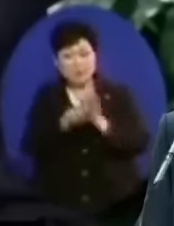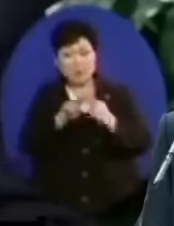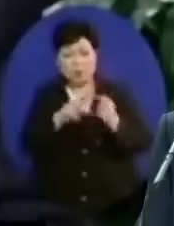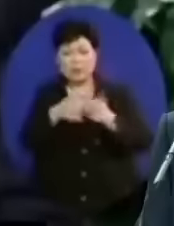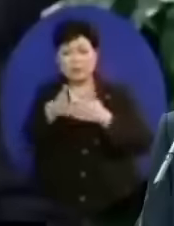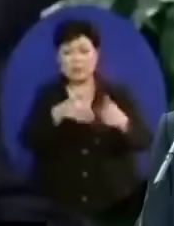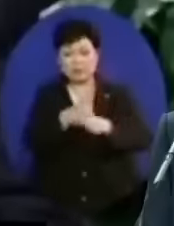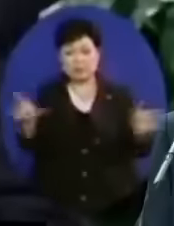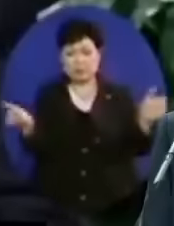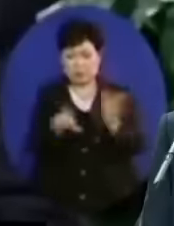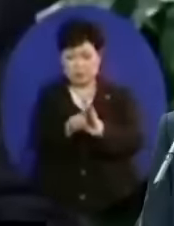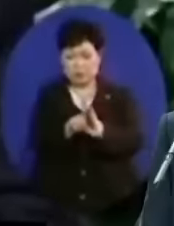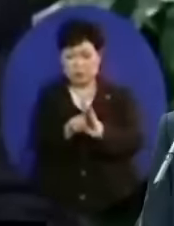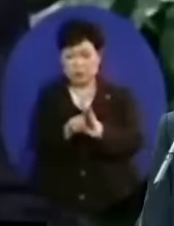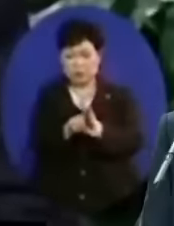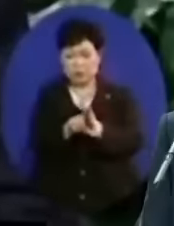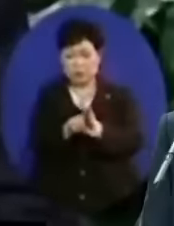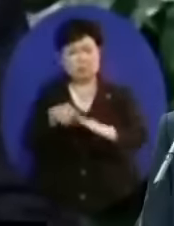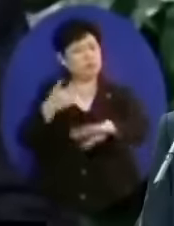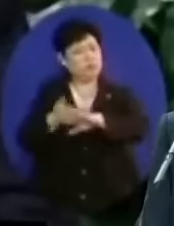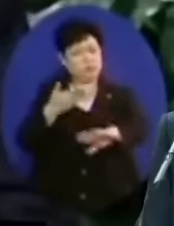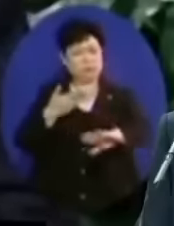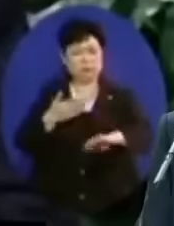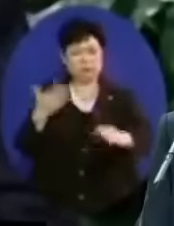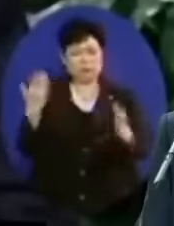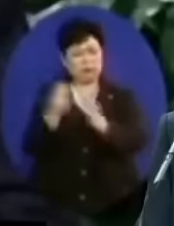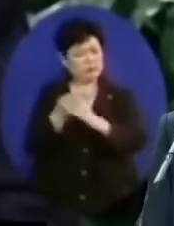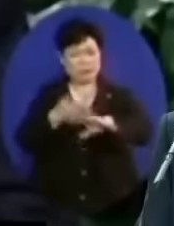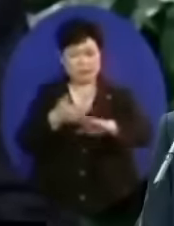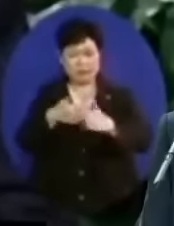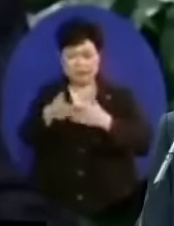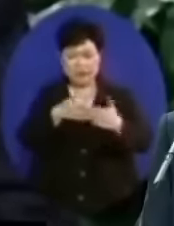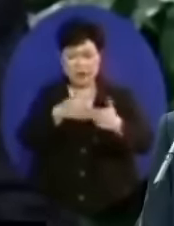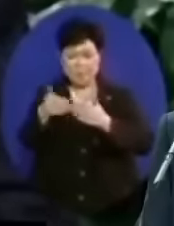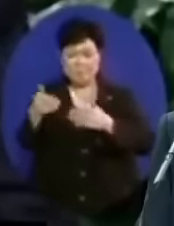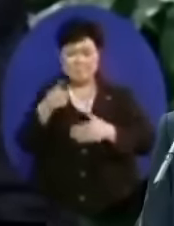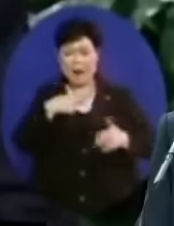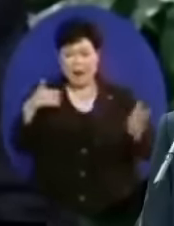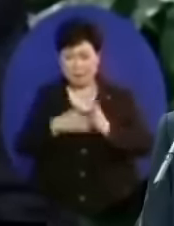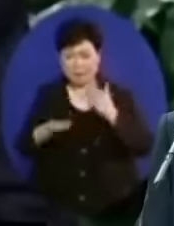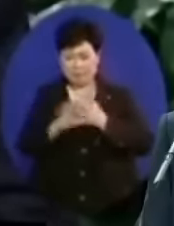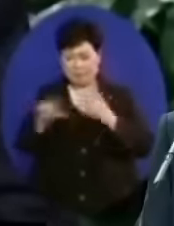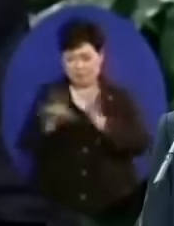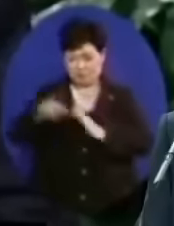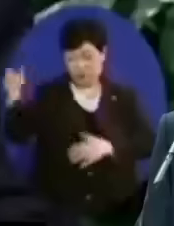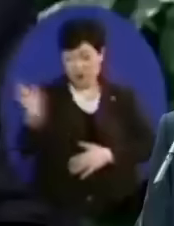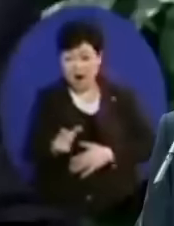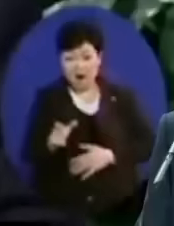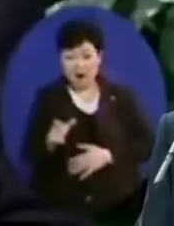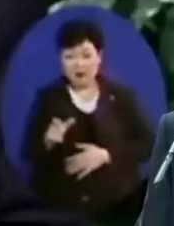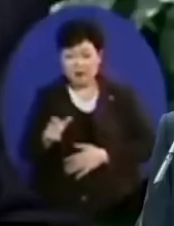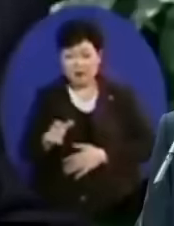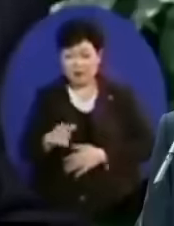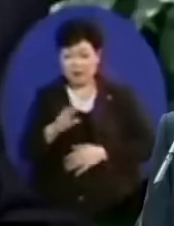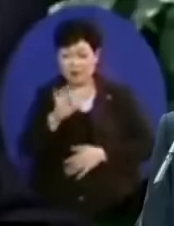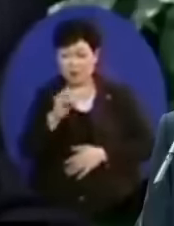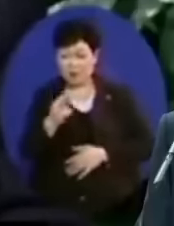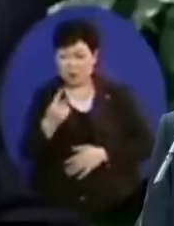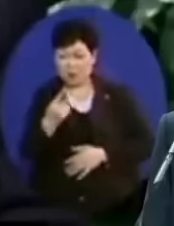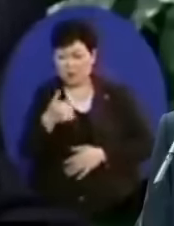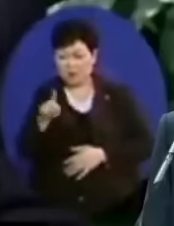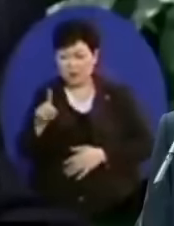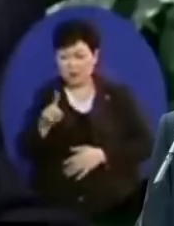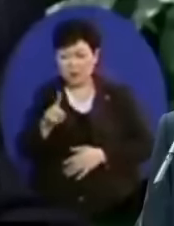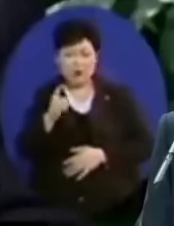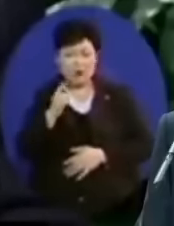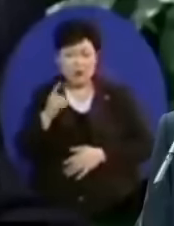것하고 단수가 틀립니다. 체험을 하고 나면 굉장히 믿음이 강해져요. 요나도 물고기 뱃속에 한